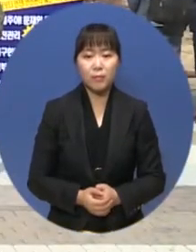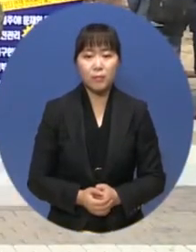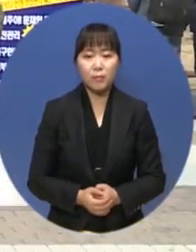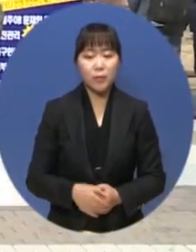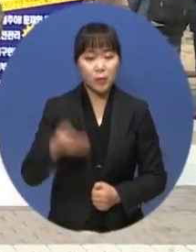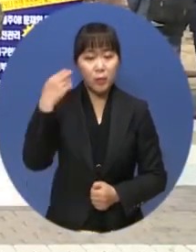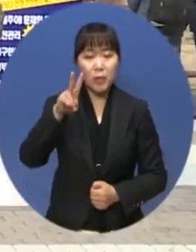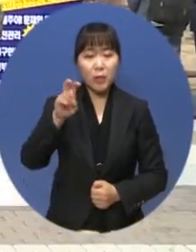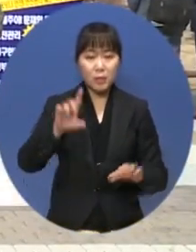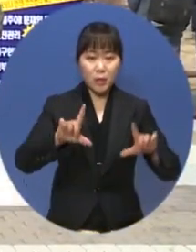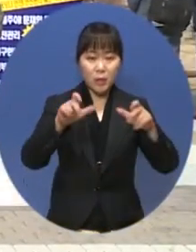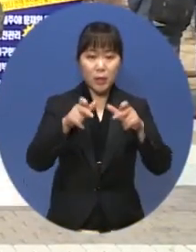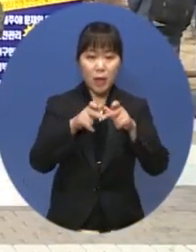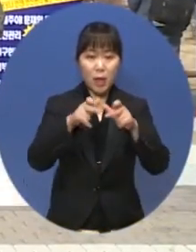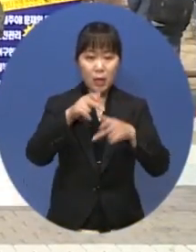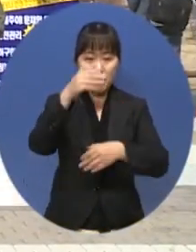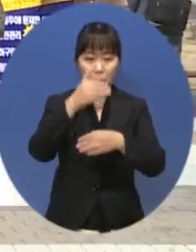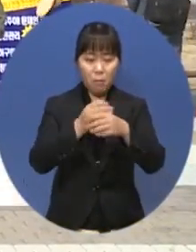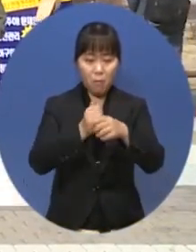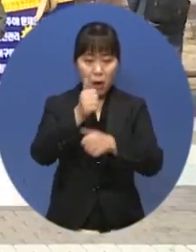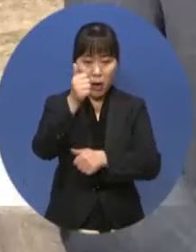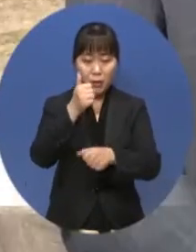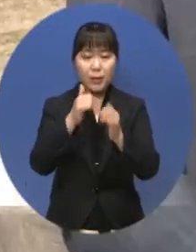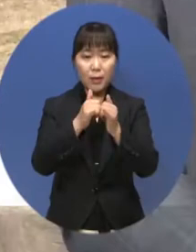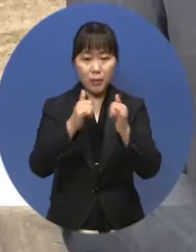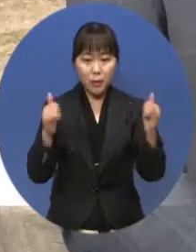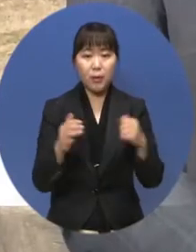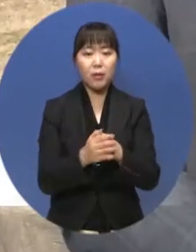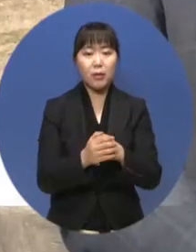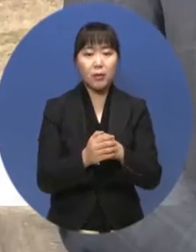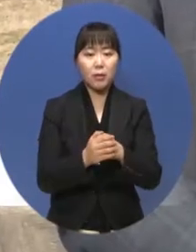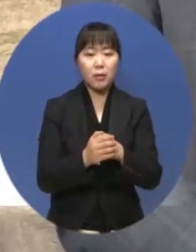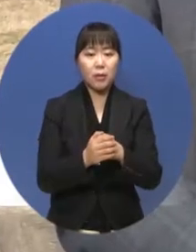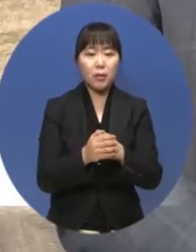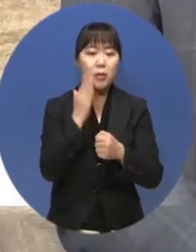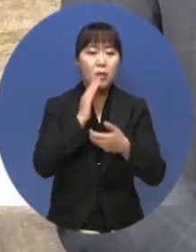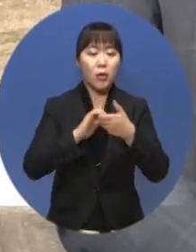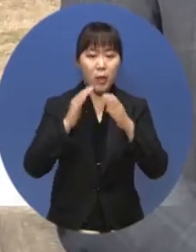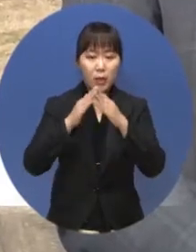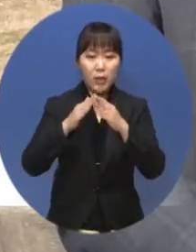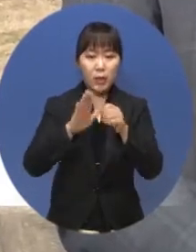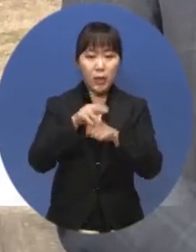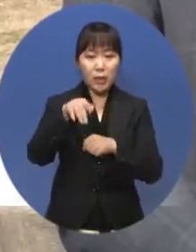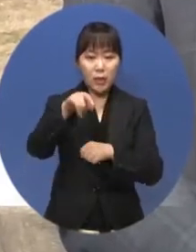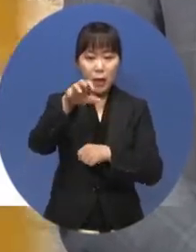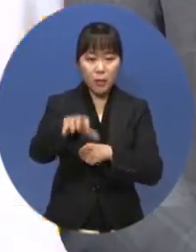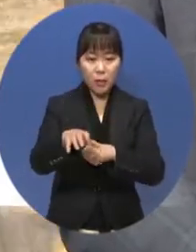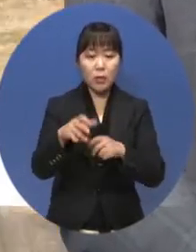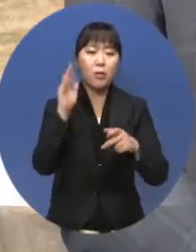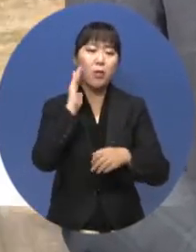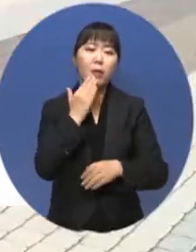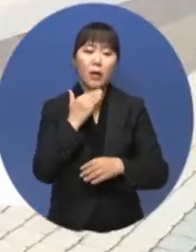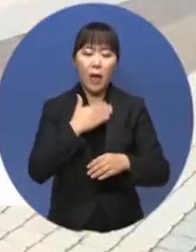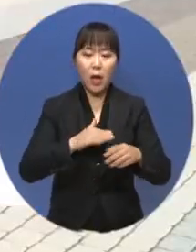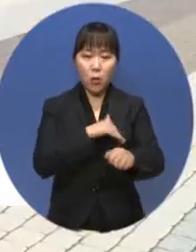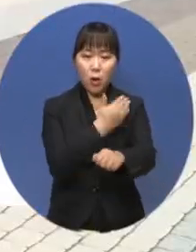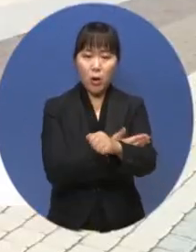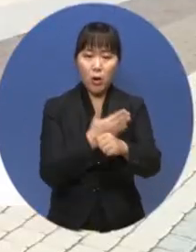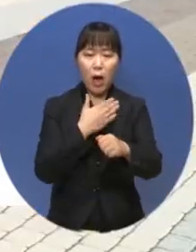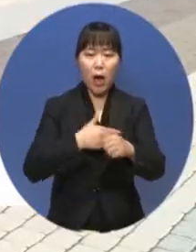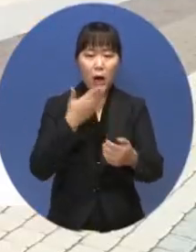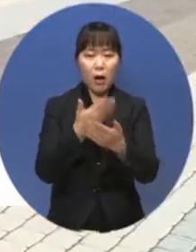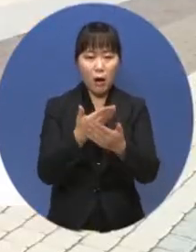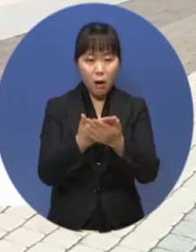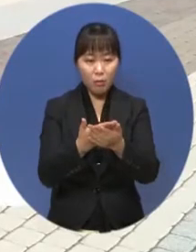지난 22일 장애의 벽을 허무는 사람들이 청와대 사랑채 앞에서 청각장애인의 알콜 이를 보장해 달라 며